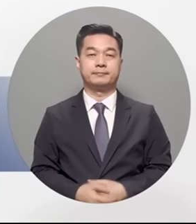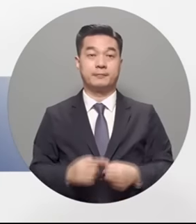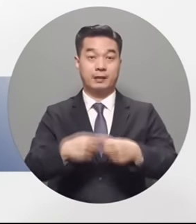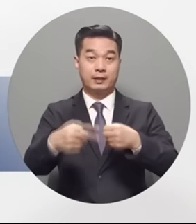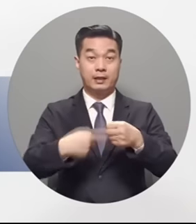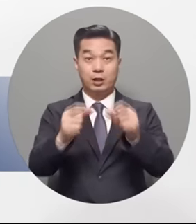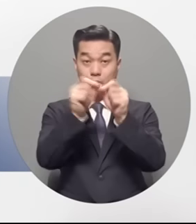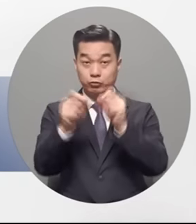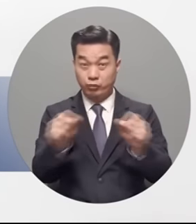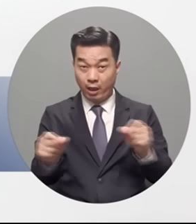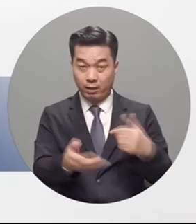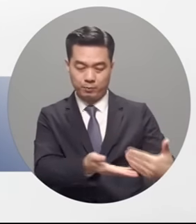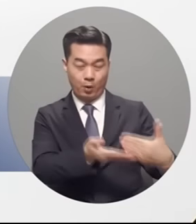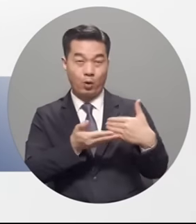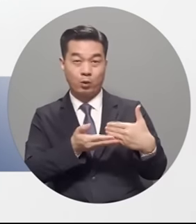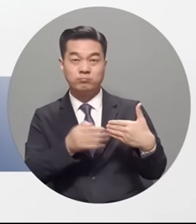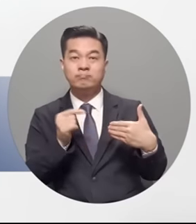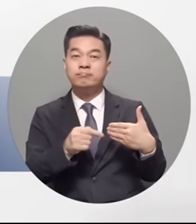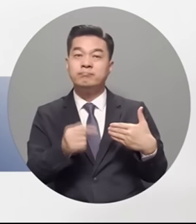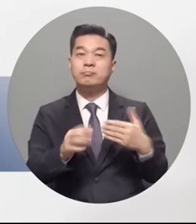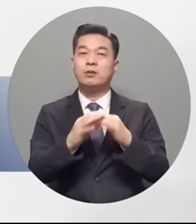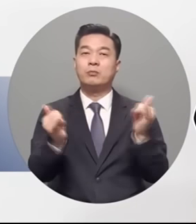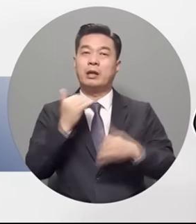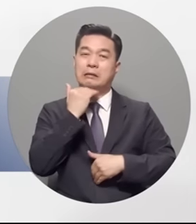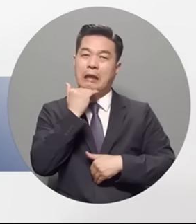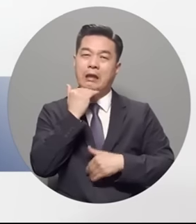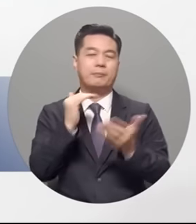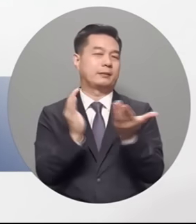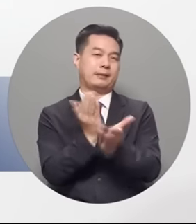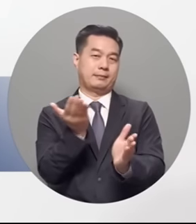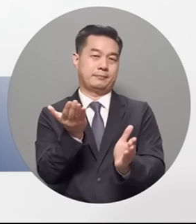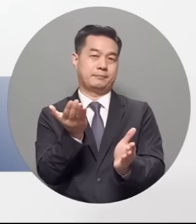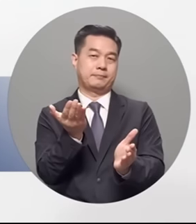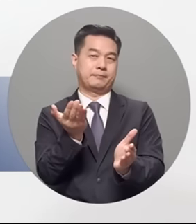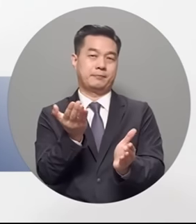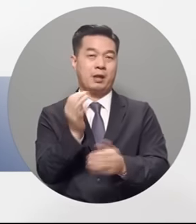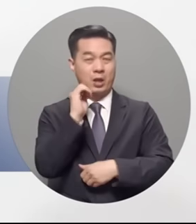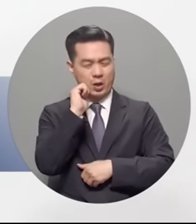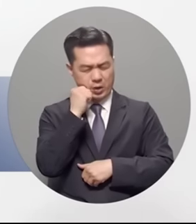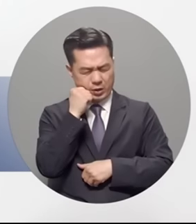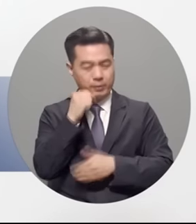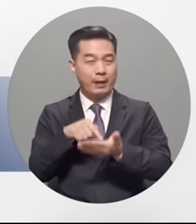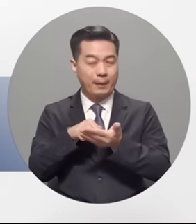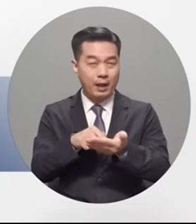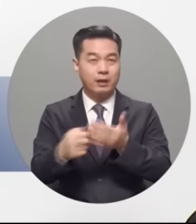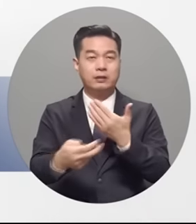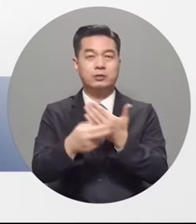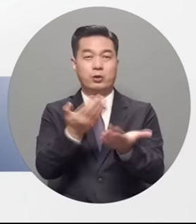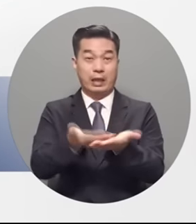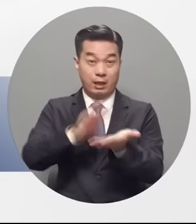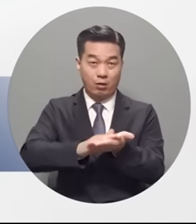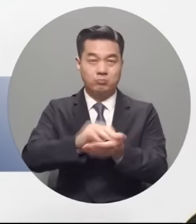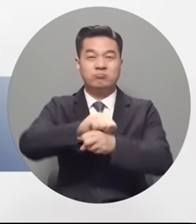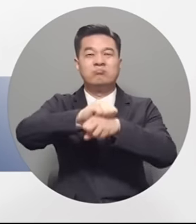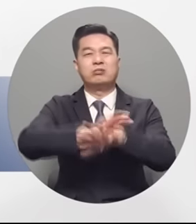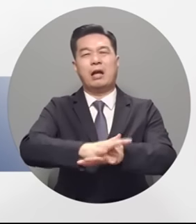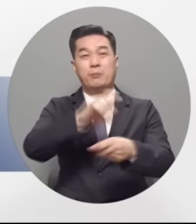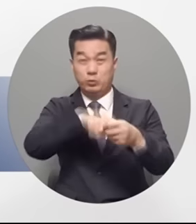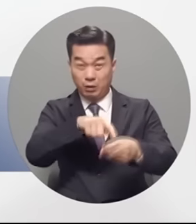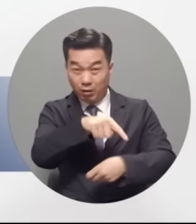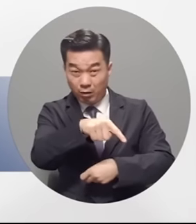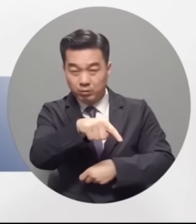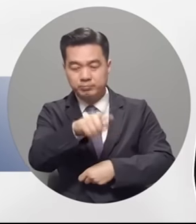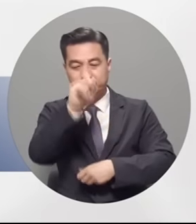등을 요구하지만 이는 국민의 기대에 반하는 것이며 어렵게 출발한 의료개혁을 무산시키는 것으로